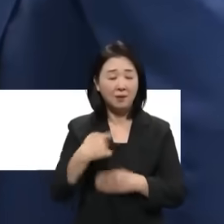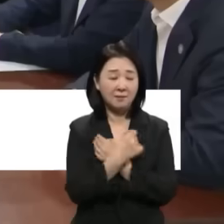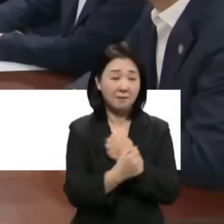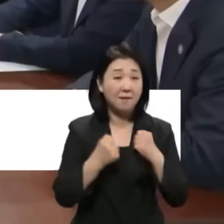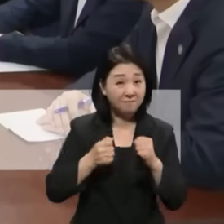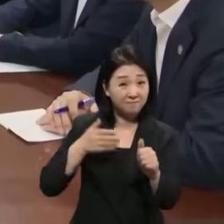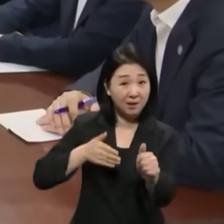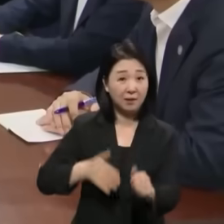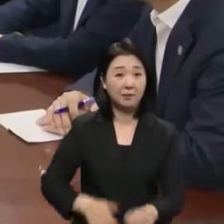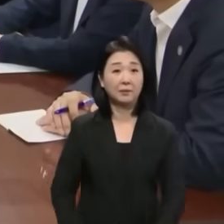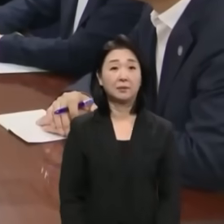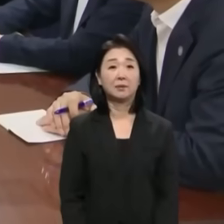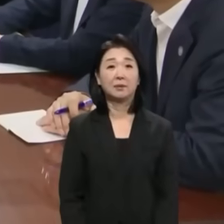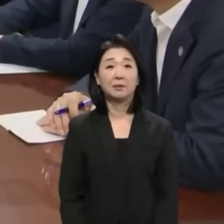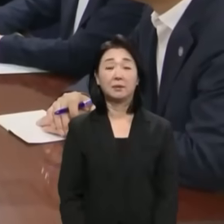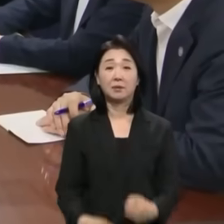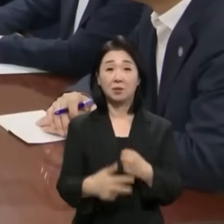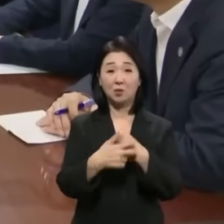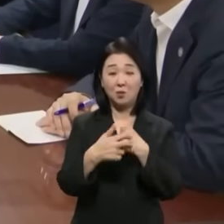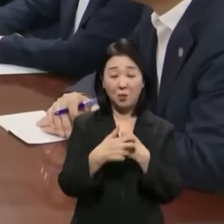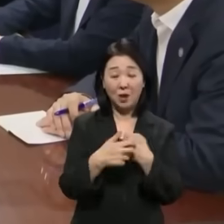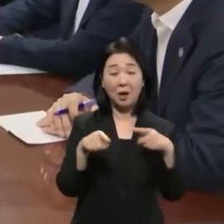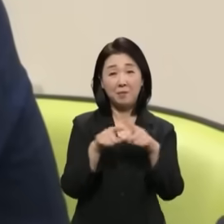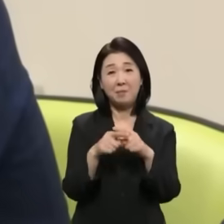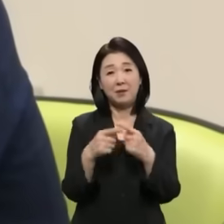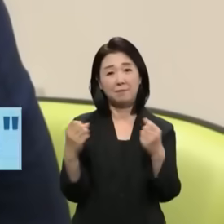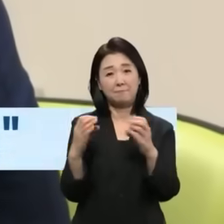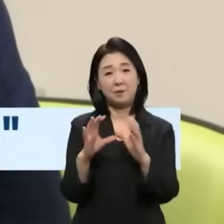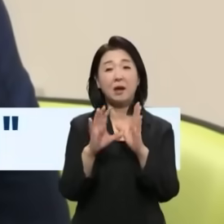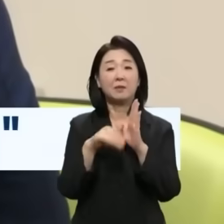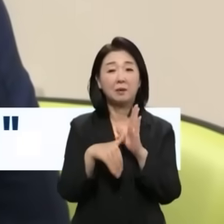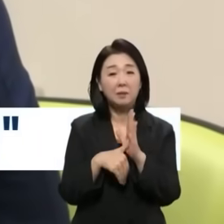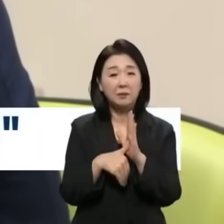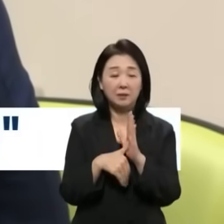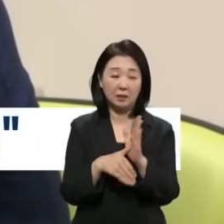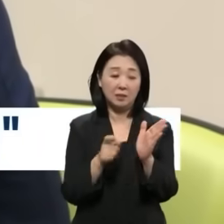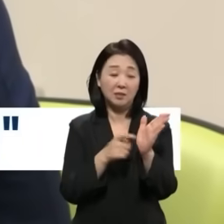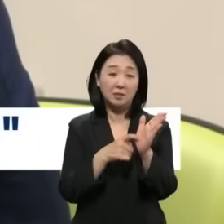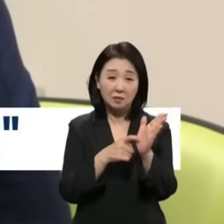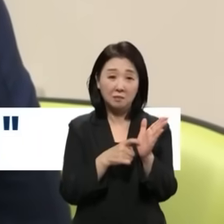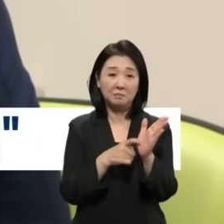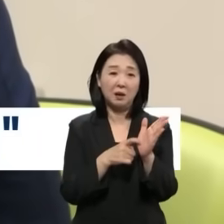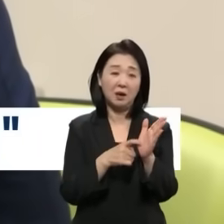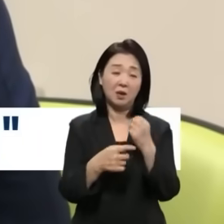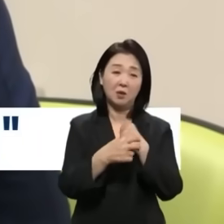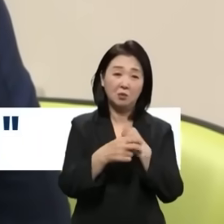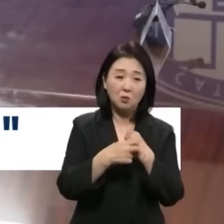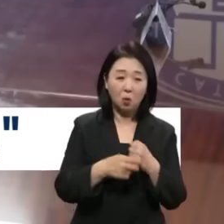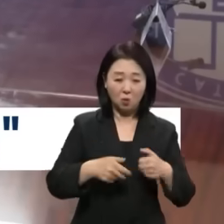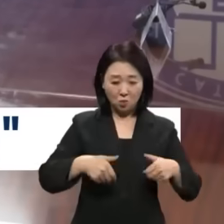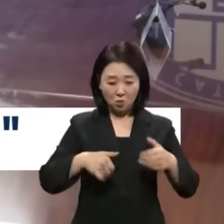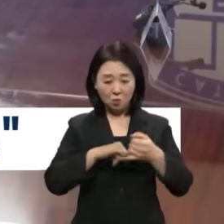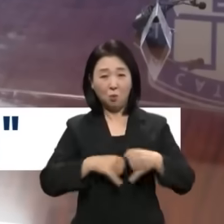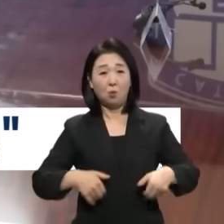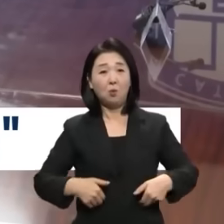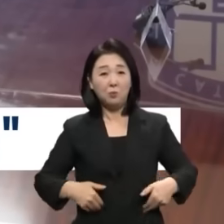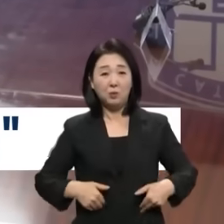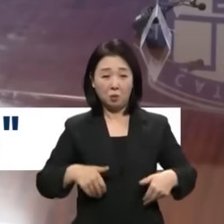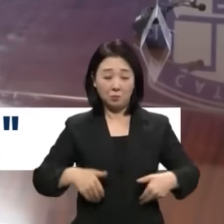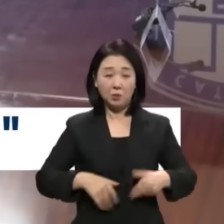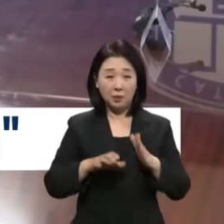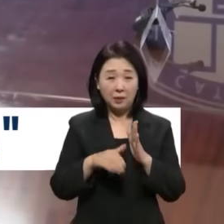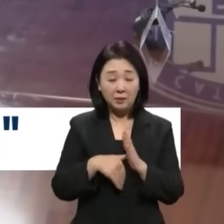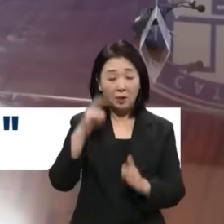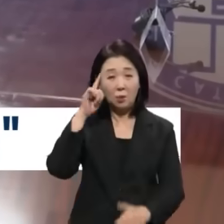십 이어진 의료진 간담회에서 윤 대통령은 응급 의료가 필수 의료 중 가장 핵심이라며 필요시